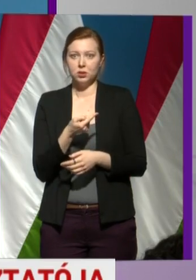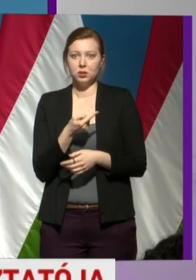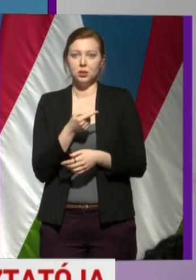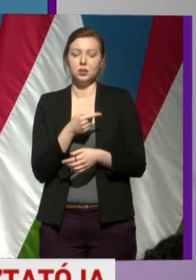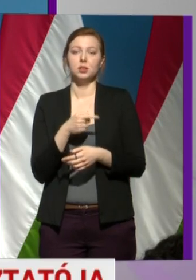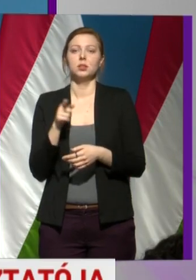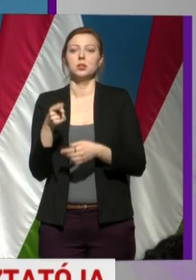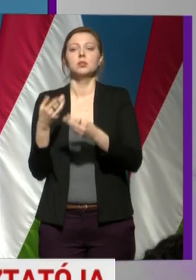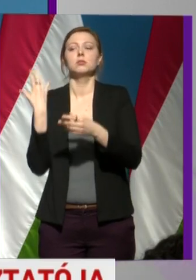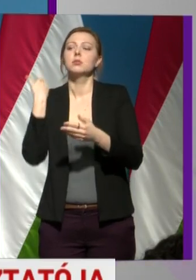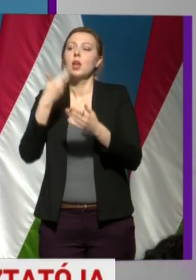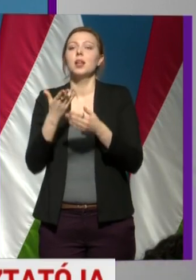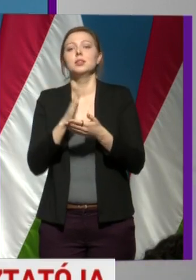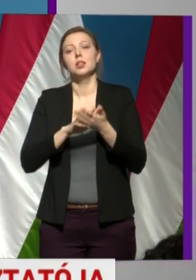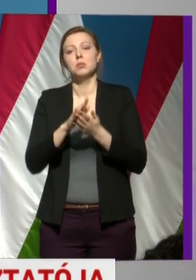Személy szerint...